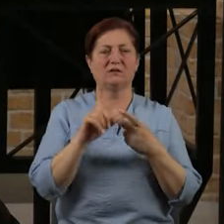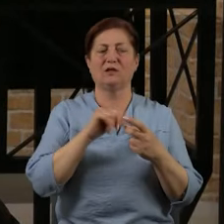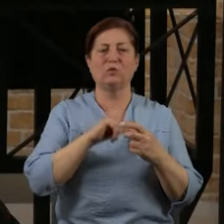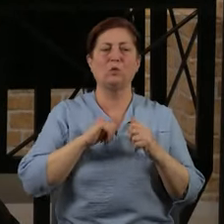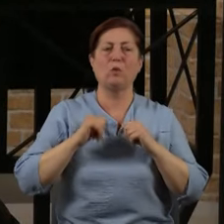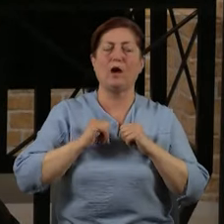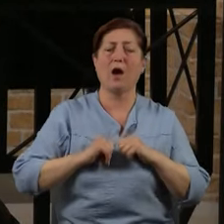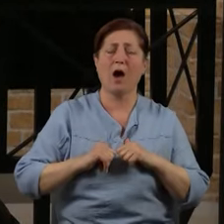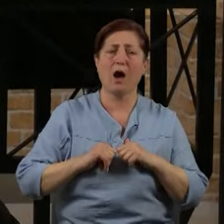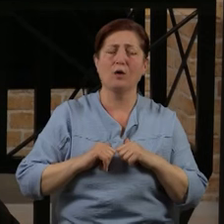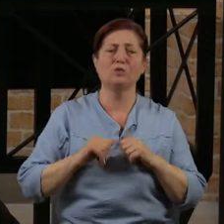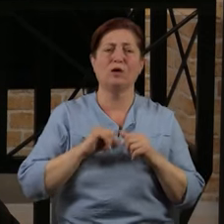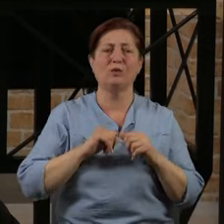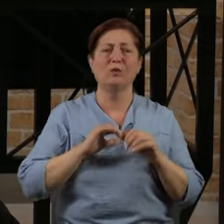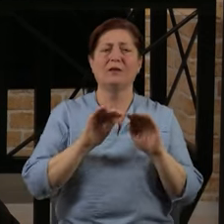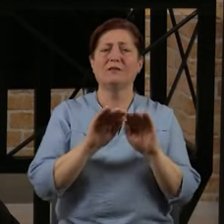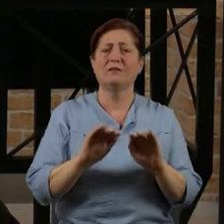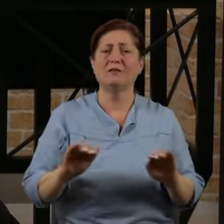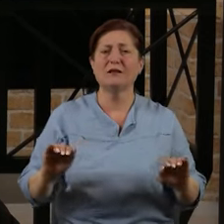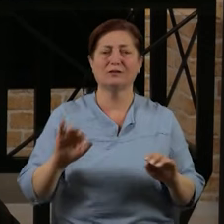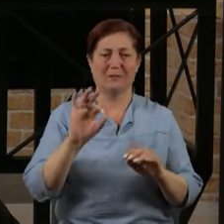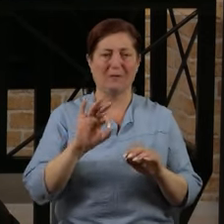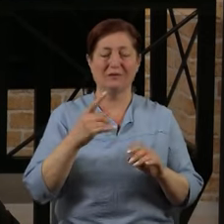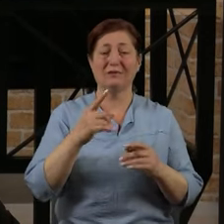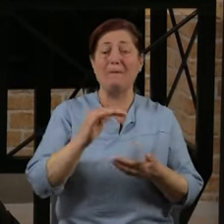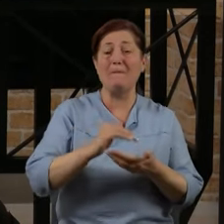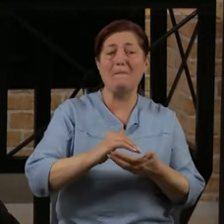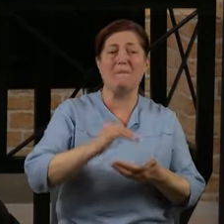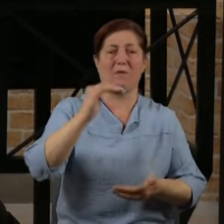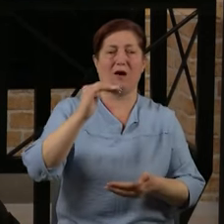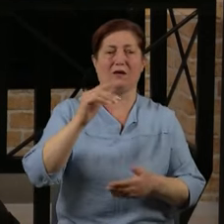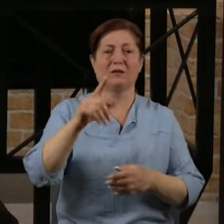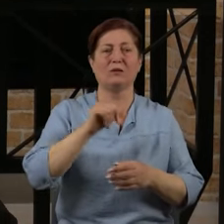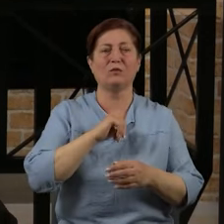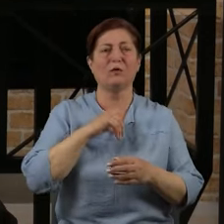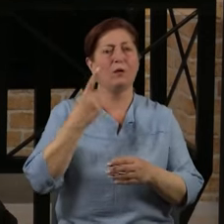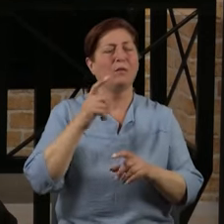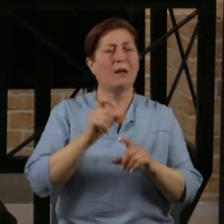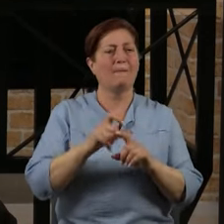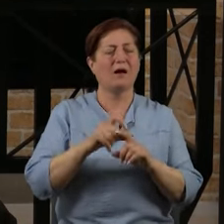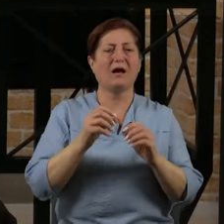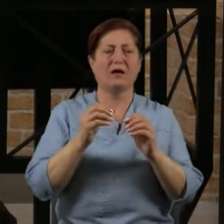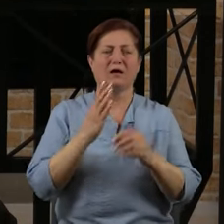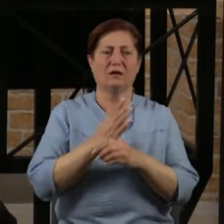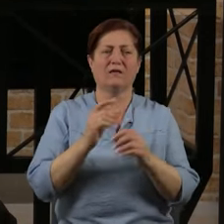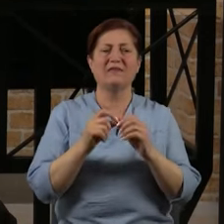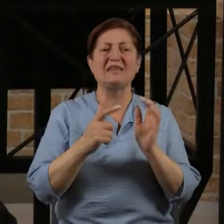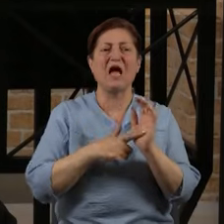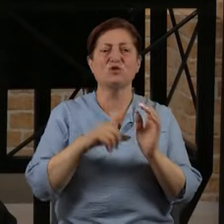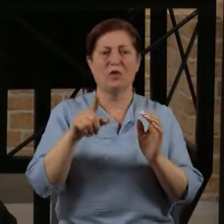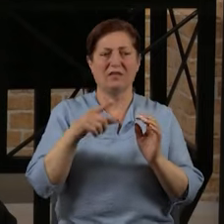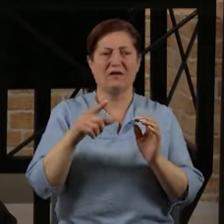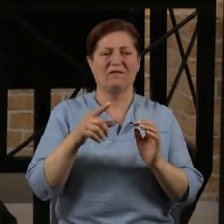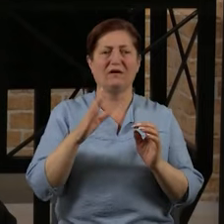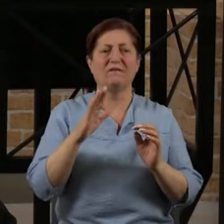խաղաղության, ներդաշնակության տեսիլ։ Այդ գրքում արդեն ինքը քչալ մանկիկն է, այ շատ հետաքրքիր է։ Այդ որում այստեղ էլ մի բան կա, 11 թվականին է գրվել Վիգենը